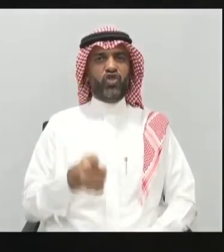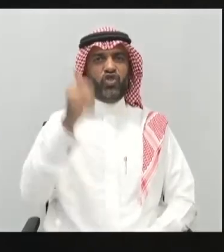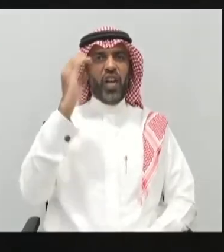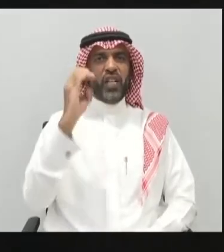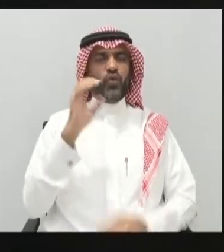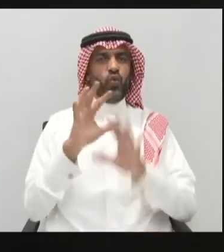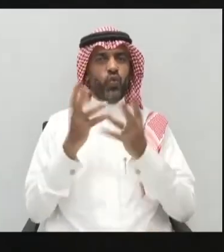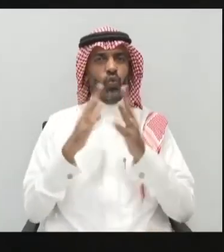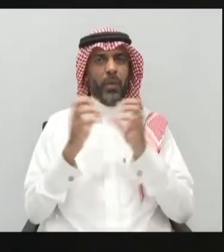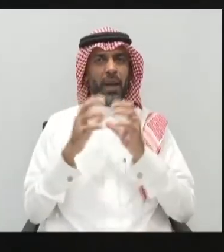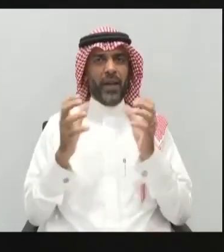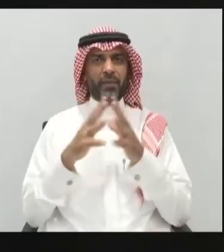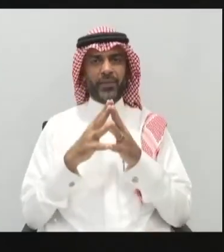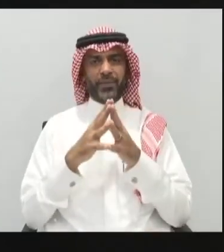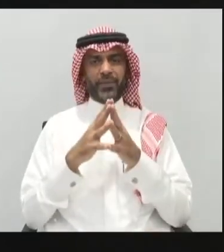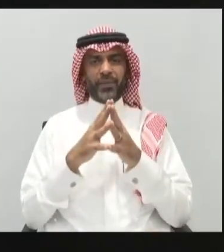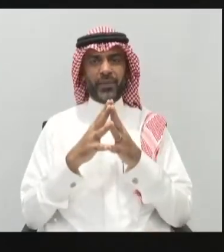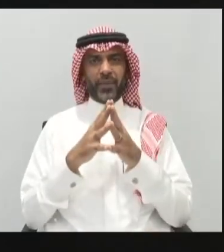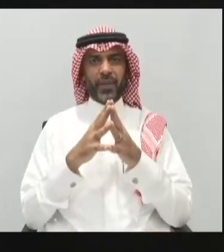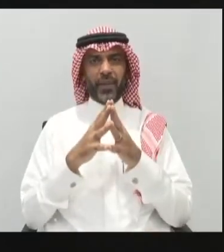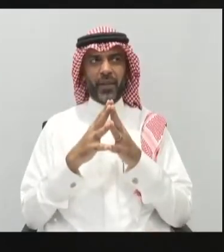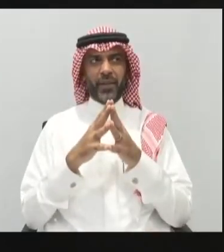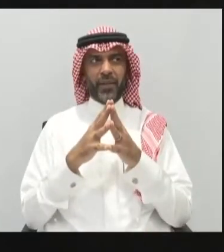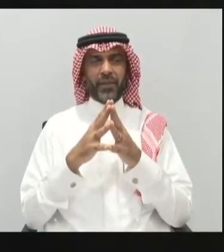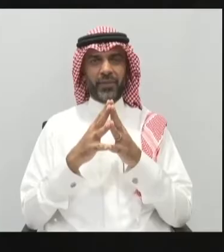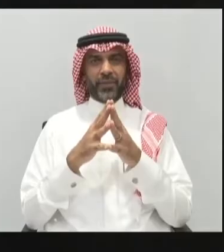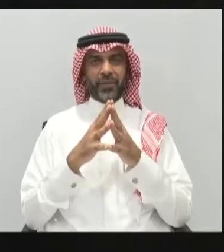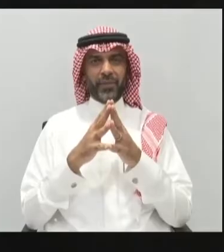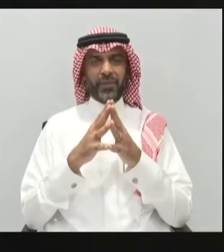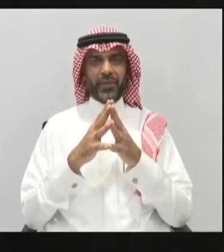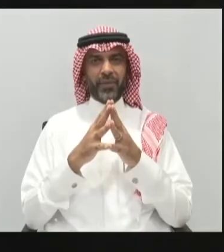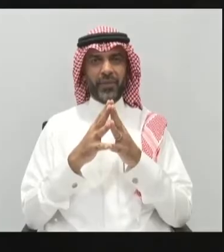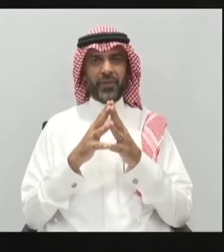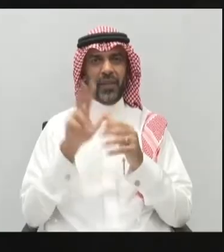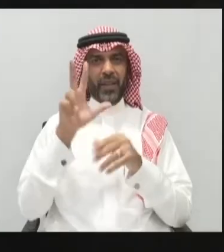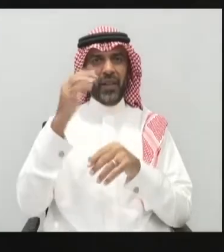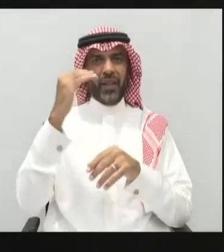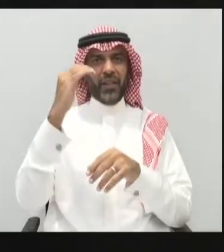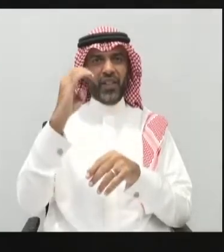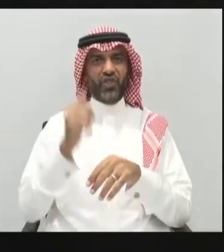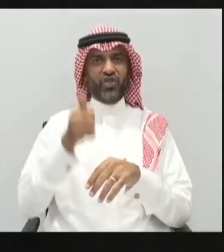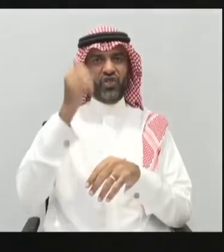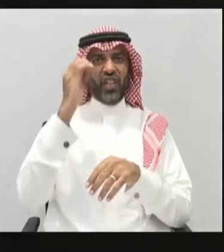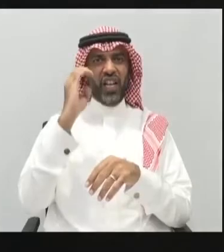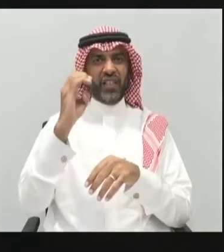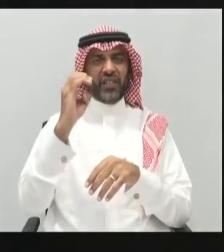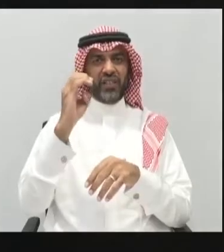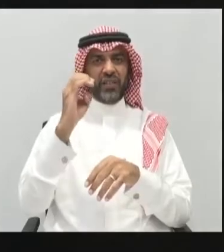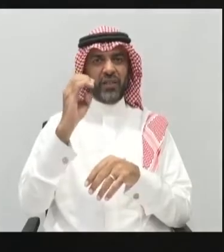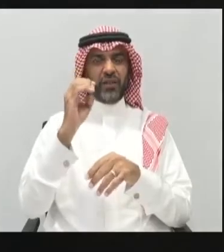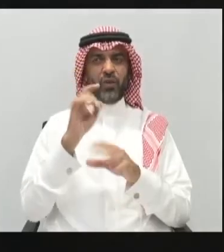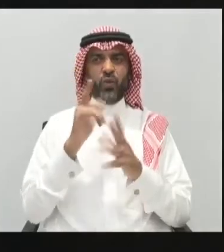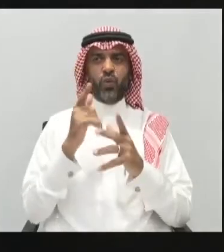تكلمنا وقلنا ان الحجاج هو نشاط وظيفي يستهدف التاثير والاقناع